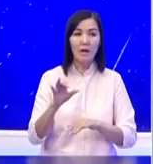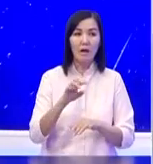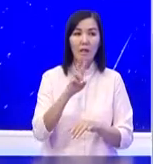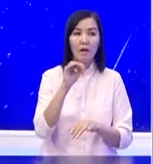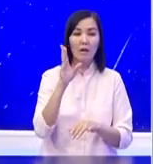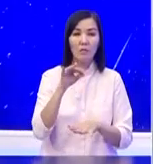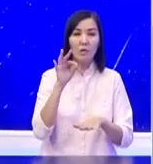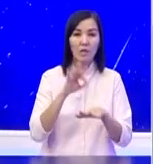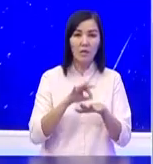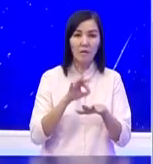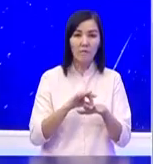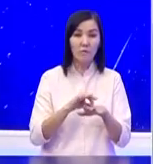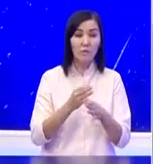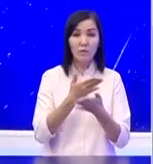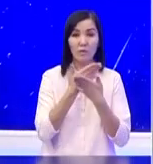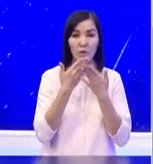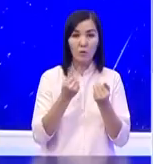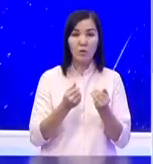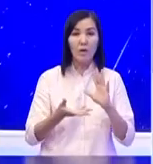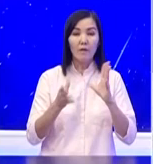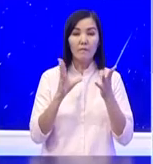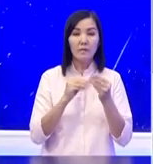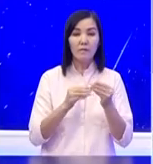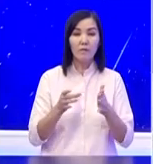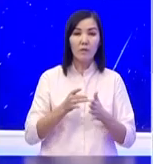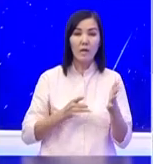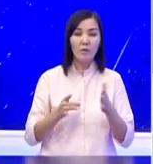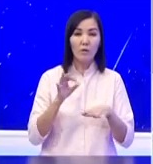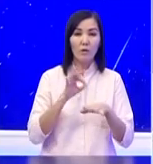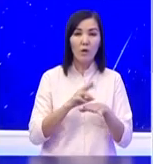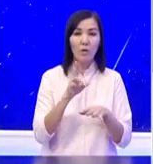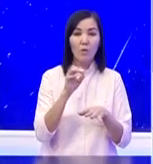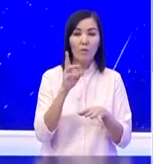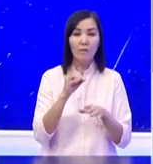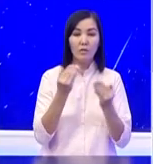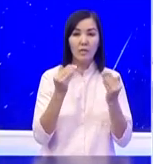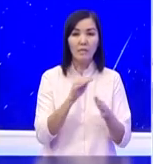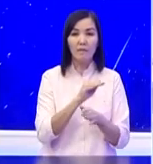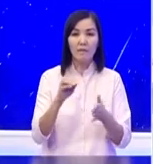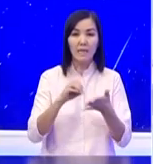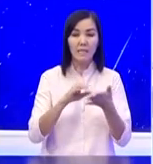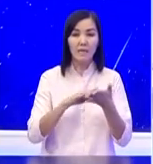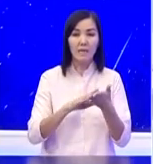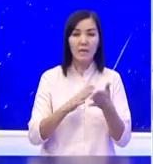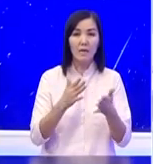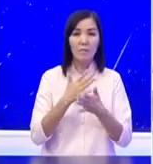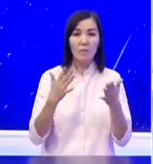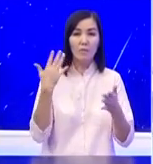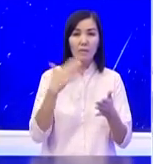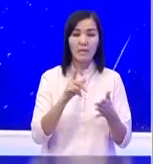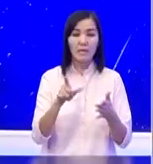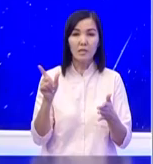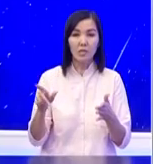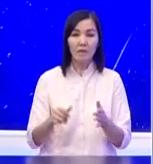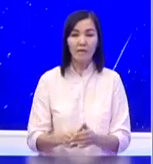Алаколя коронавирусной инфекции не обнаружено. Всего же в районе с диагнозом COVID-19 официально зарегистрировано более 50